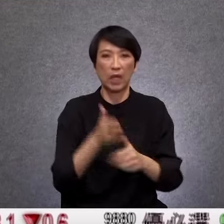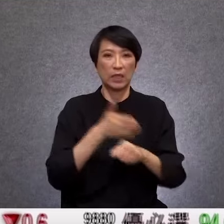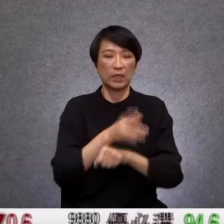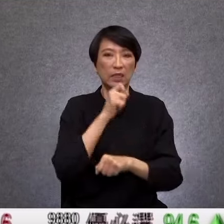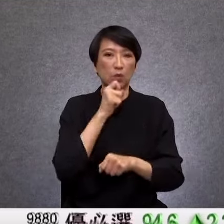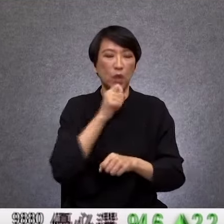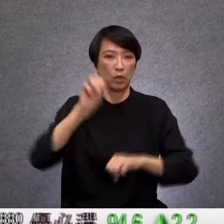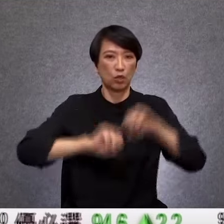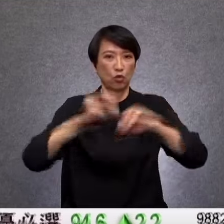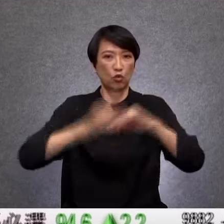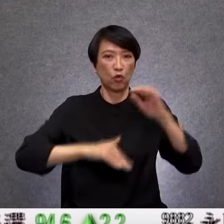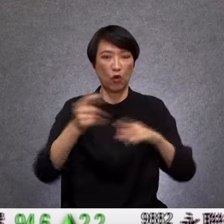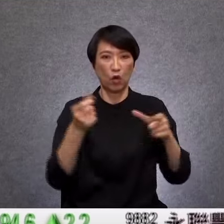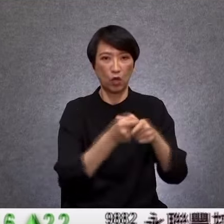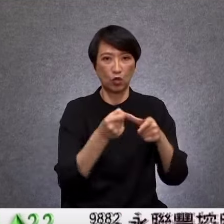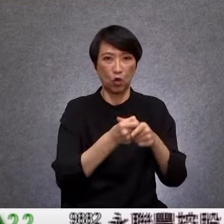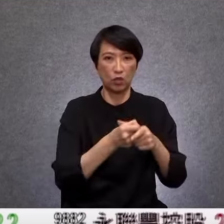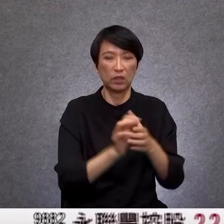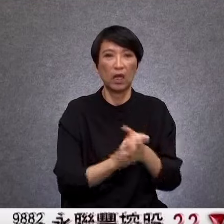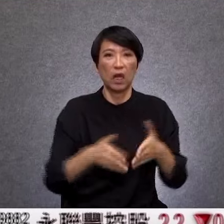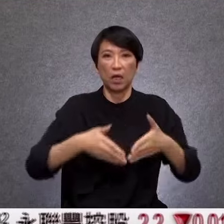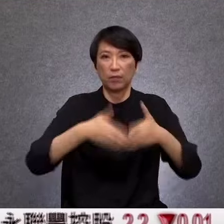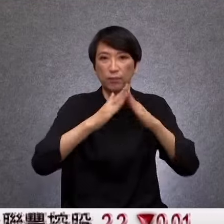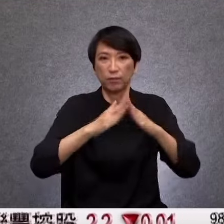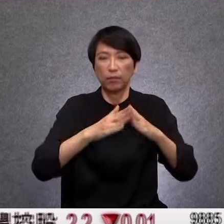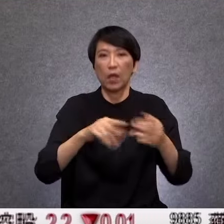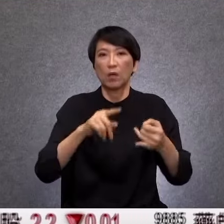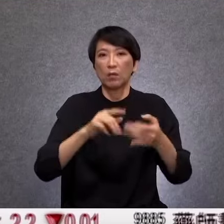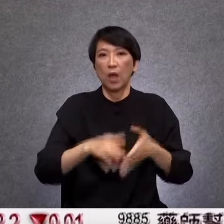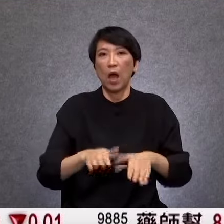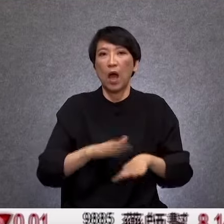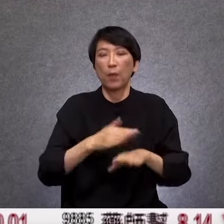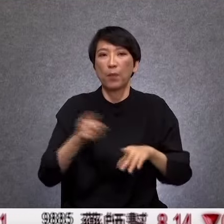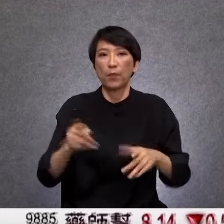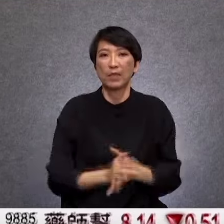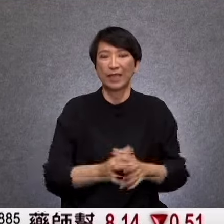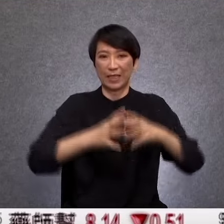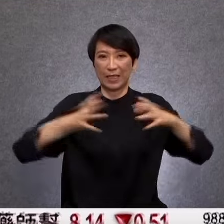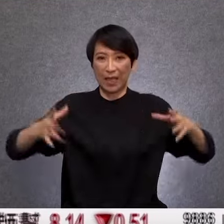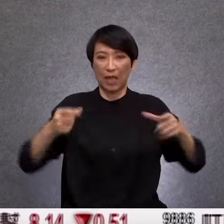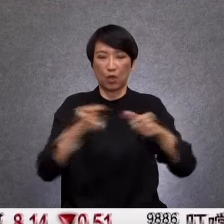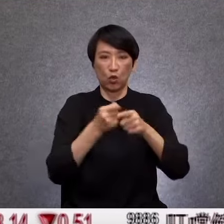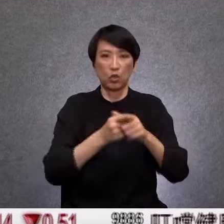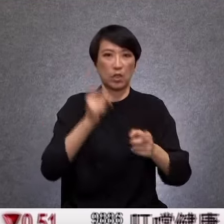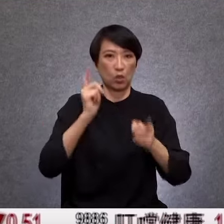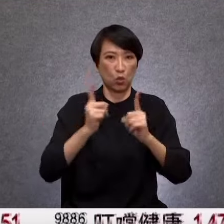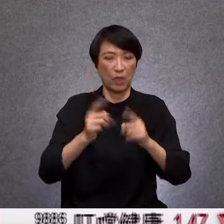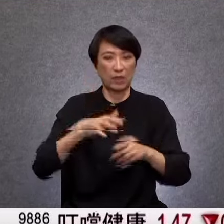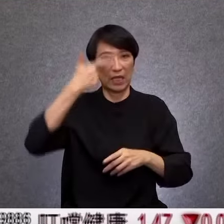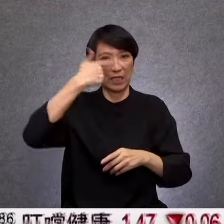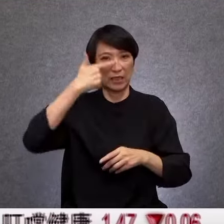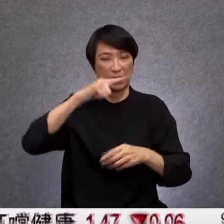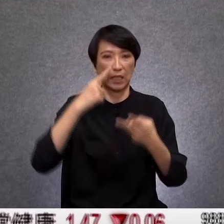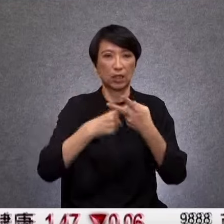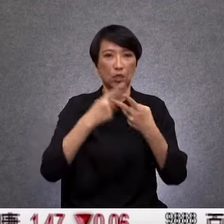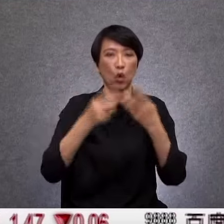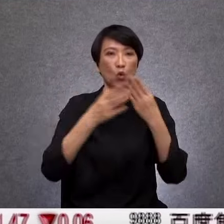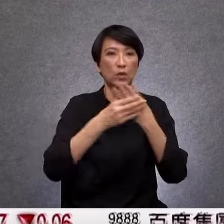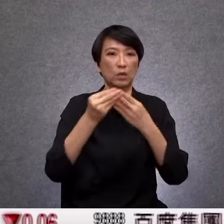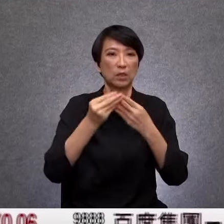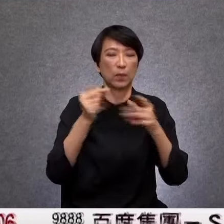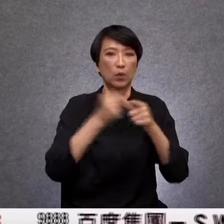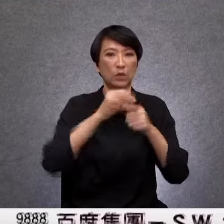跟住落嚟咧，我哋希望更加多嘅創科企業，唔淨止係初創，而係大嘅企業、龍頭企業，以至